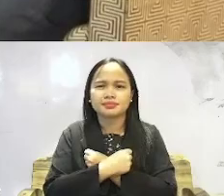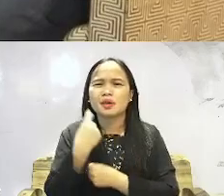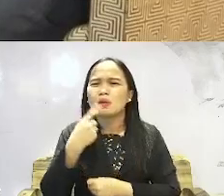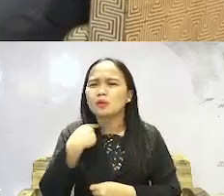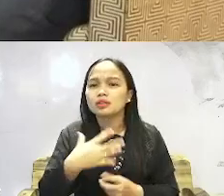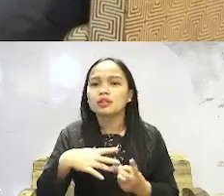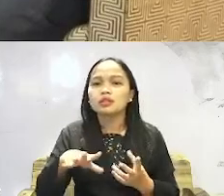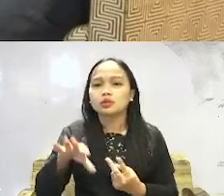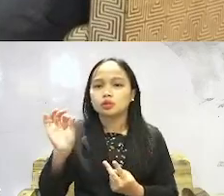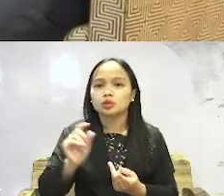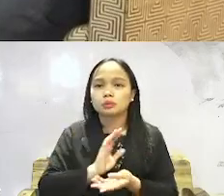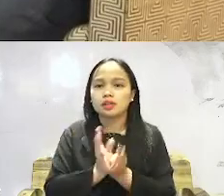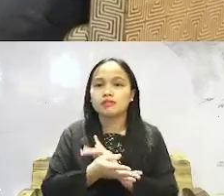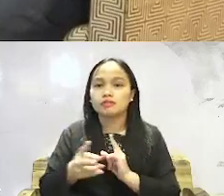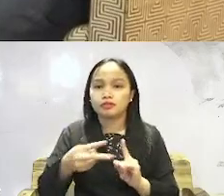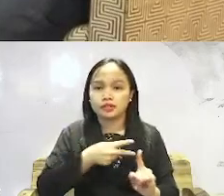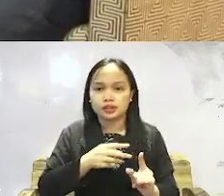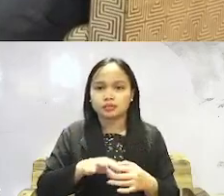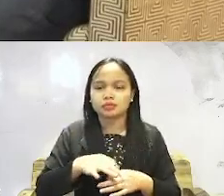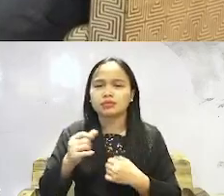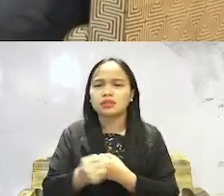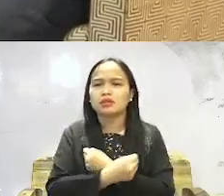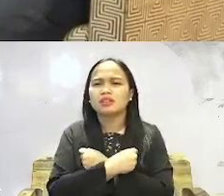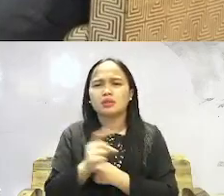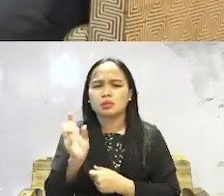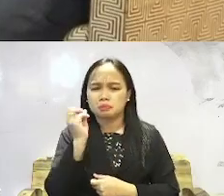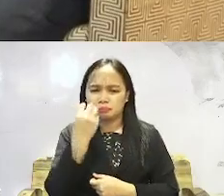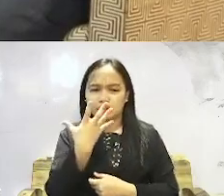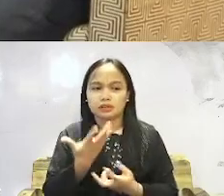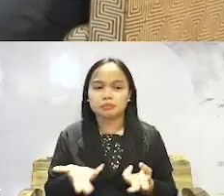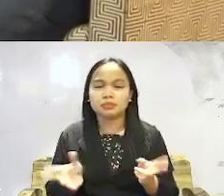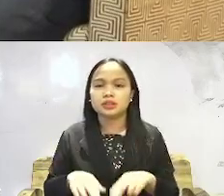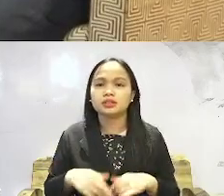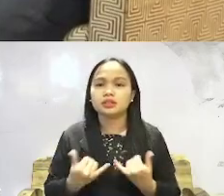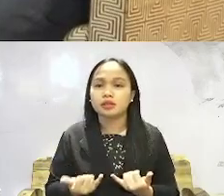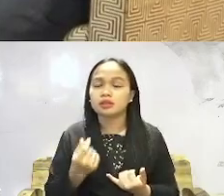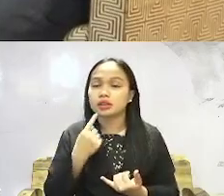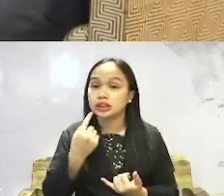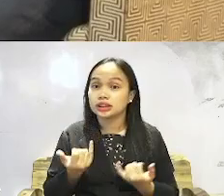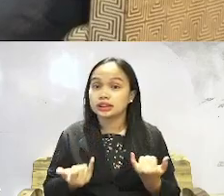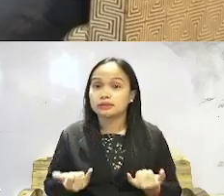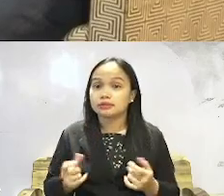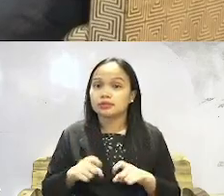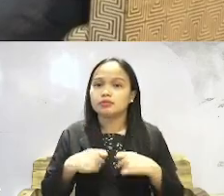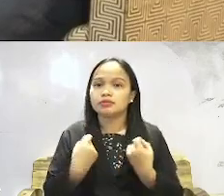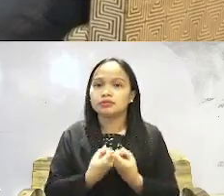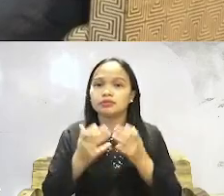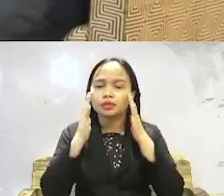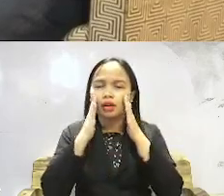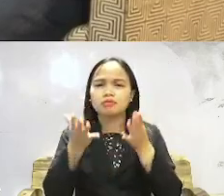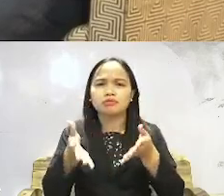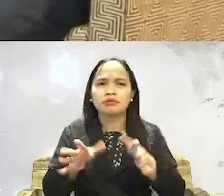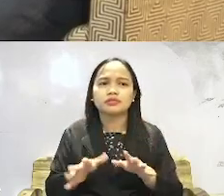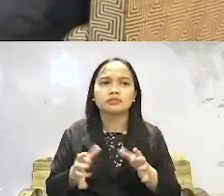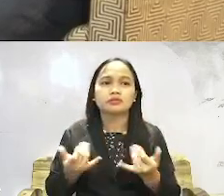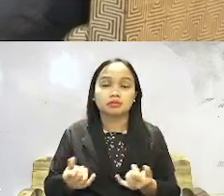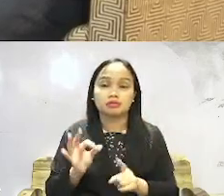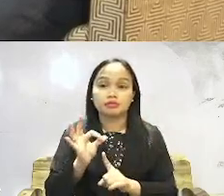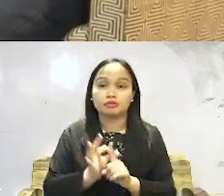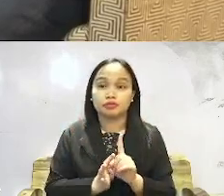ng maraming kabataan ngayon. Ang pangit na nangyayari ngayon, biruin nyo yung focus, after all this, for example, itong